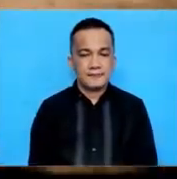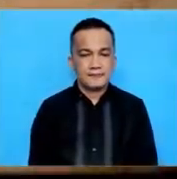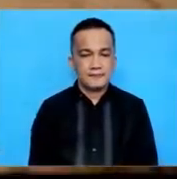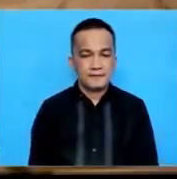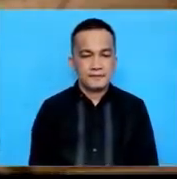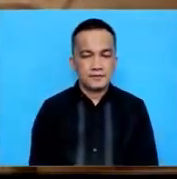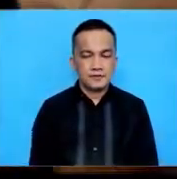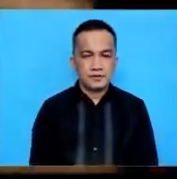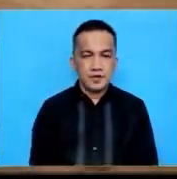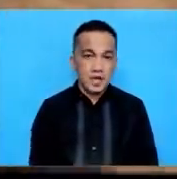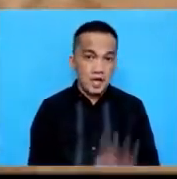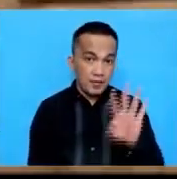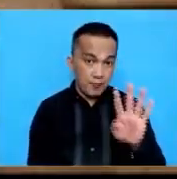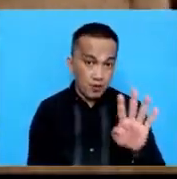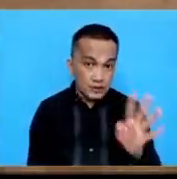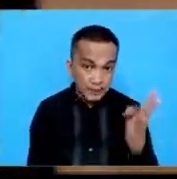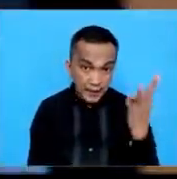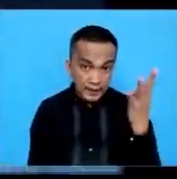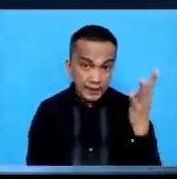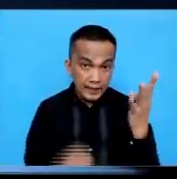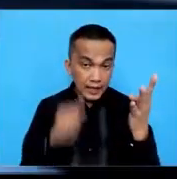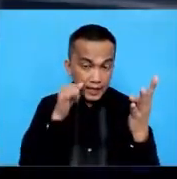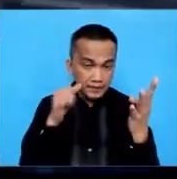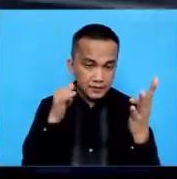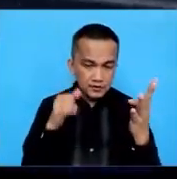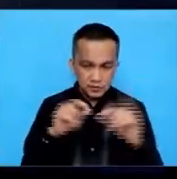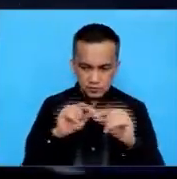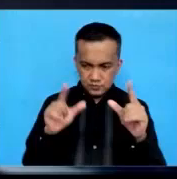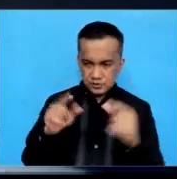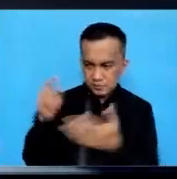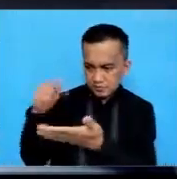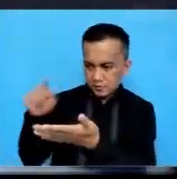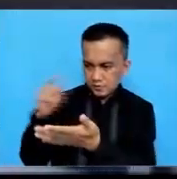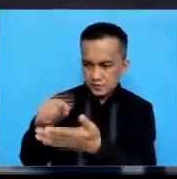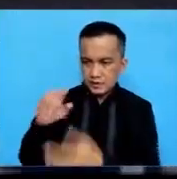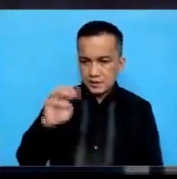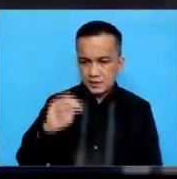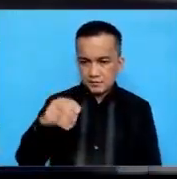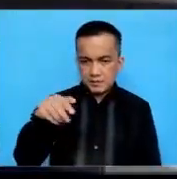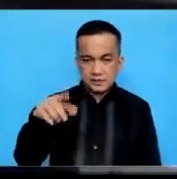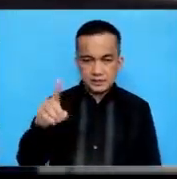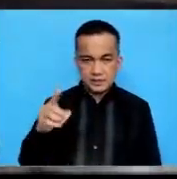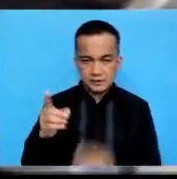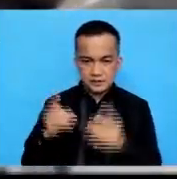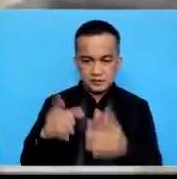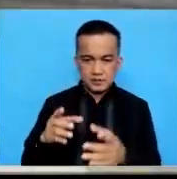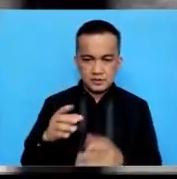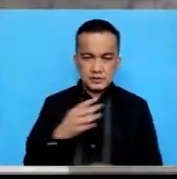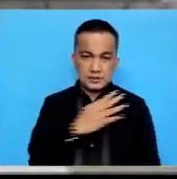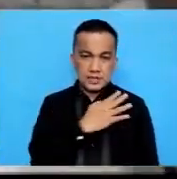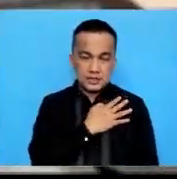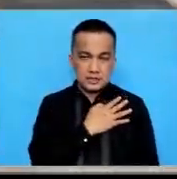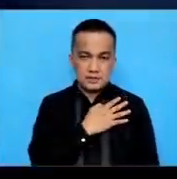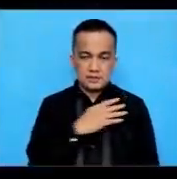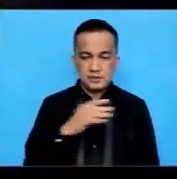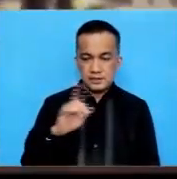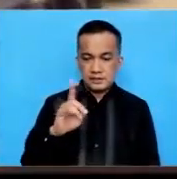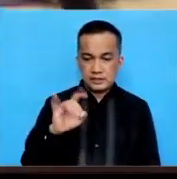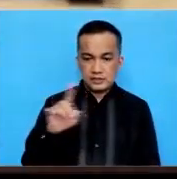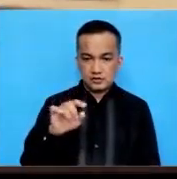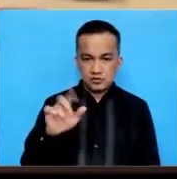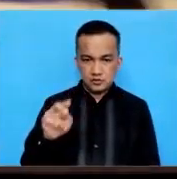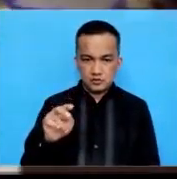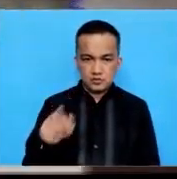Alas 4 ng madaling araw kahapon, sorpresang ininspeksyon ni Manila Police District Director Brigadier General Andre Dizon ang